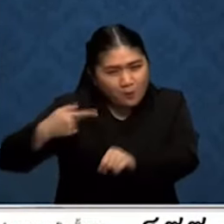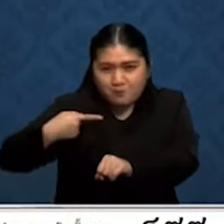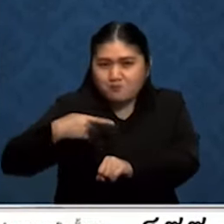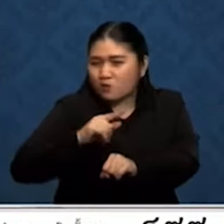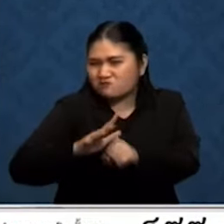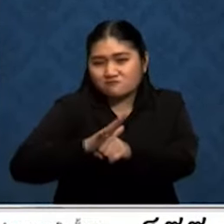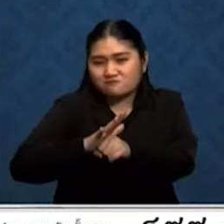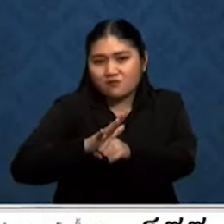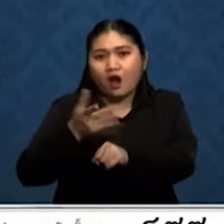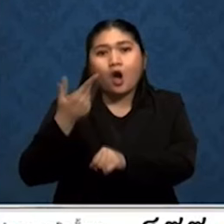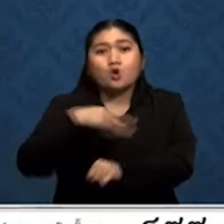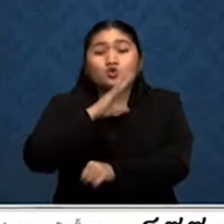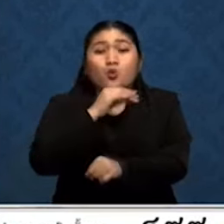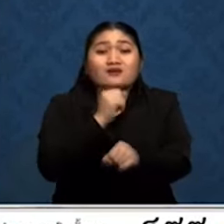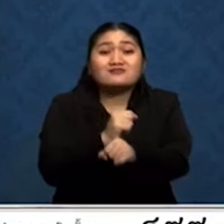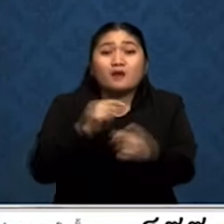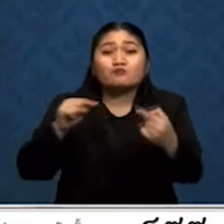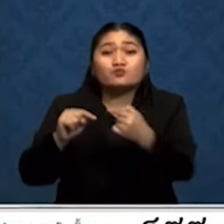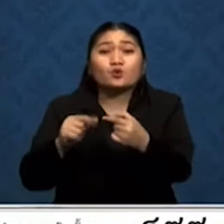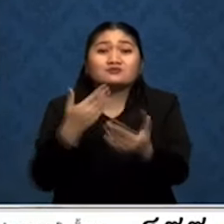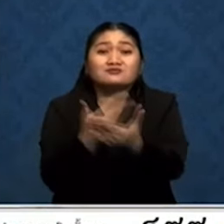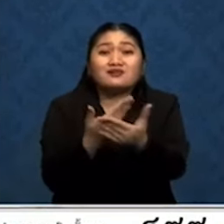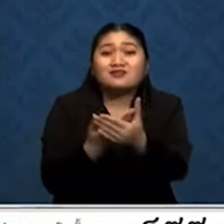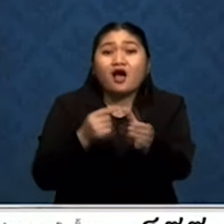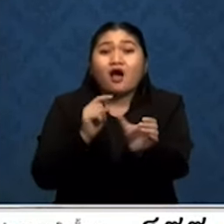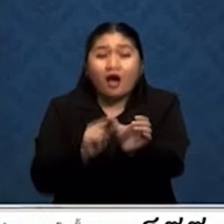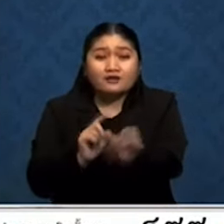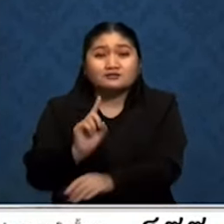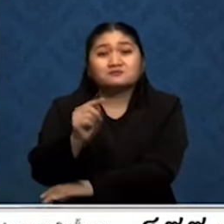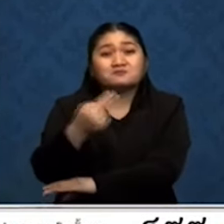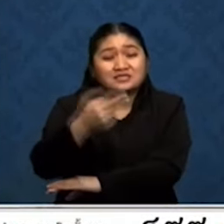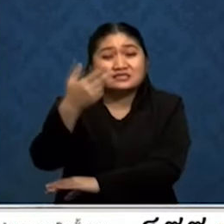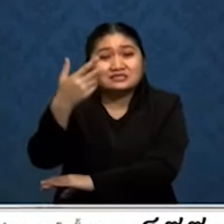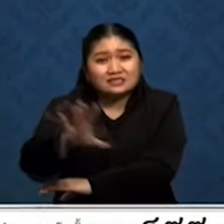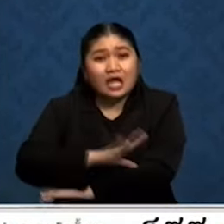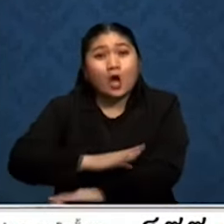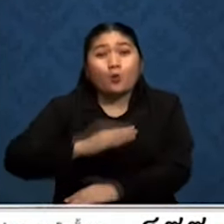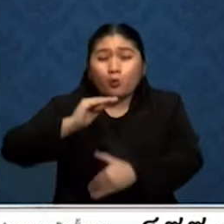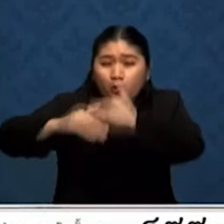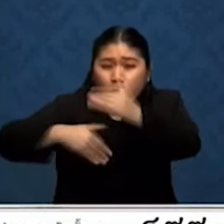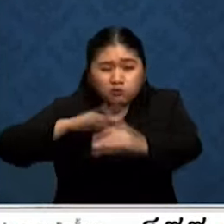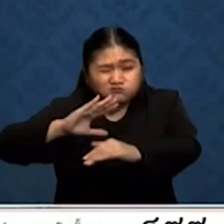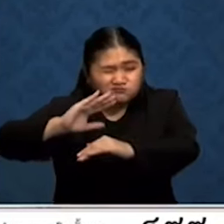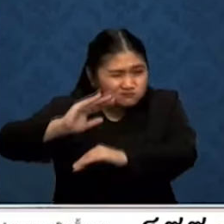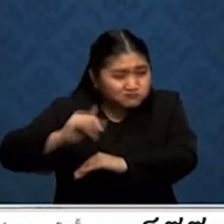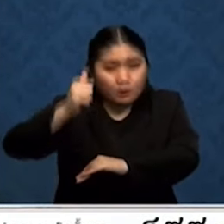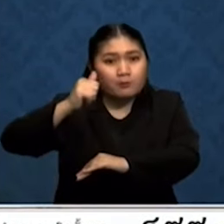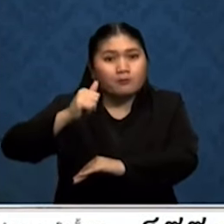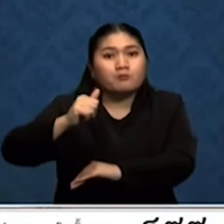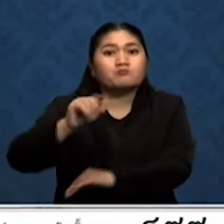ลอดว่าทำดิจิตัลบรลเล็ดแล้ว จะทำให้เศรษฐกจโต 5% นายกพูดเองพูดหายรอบครับ